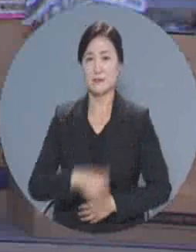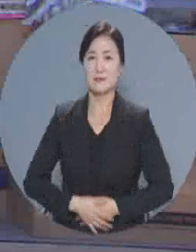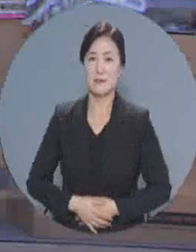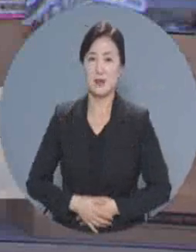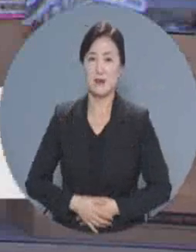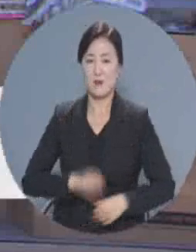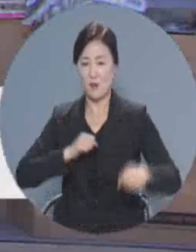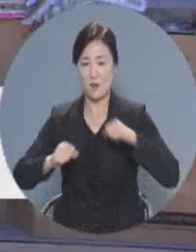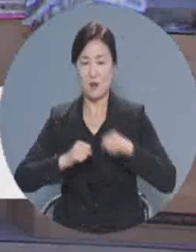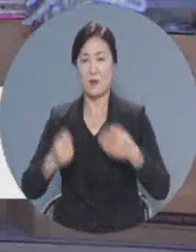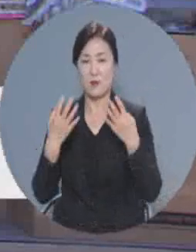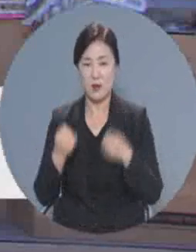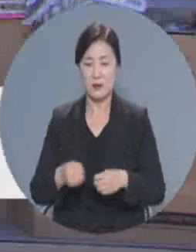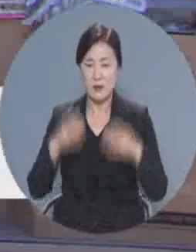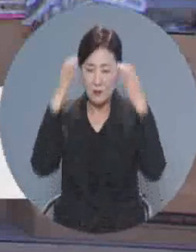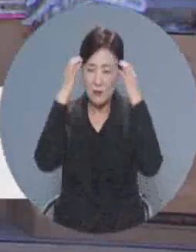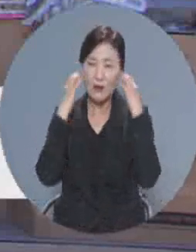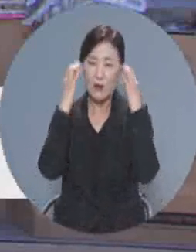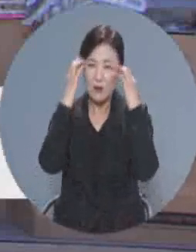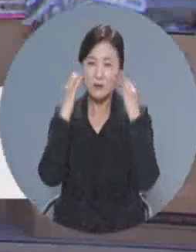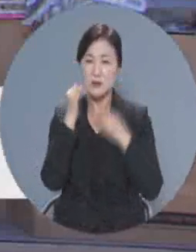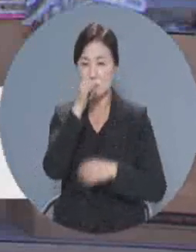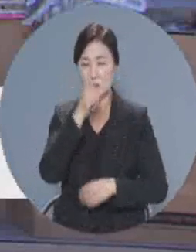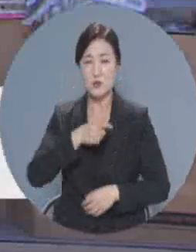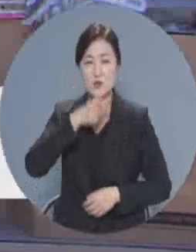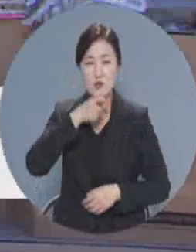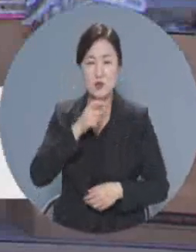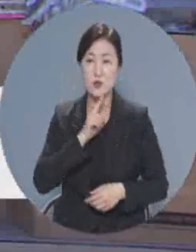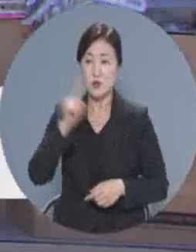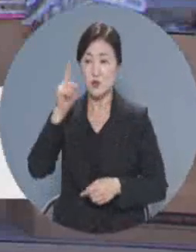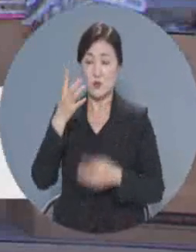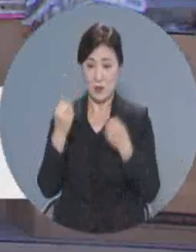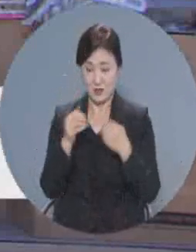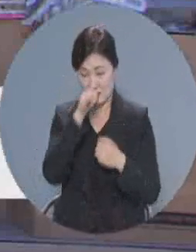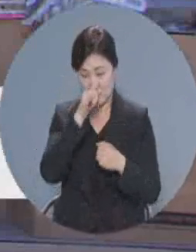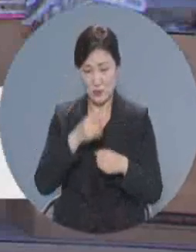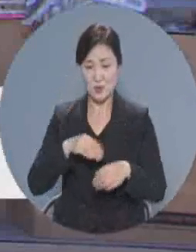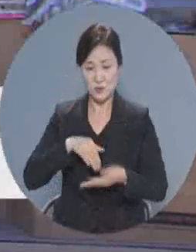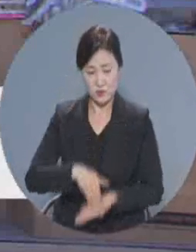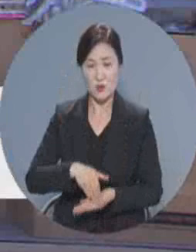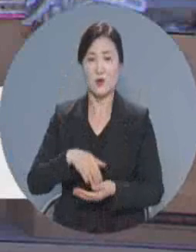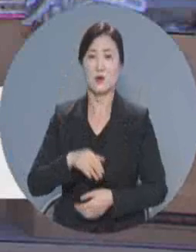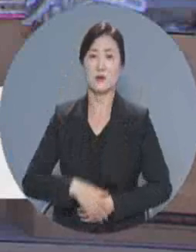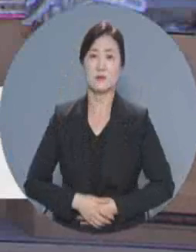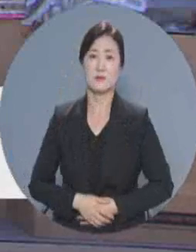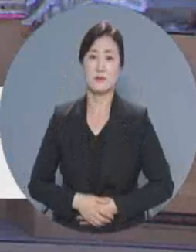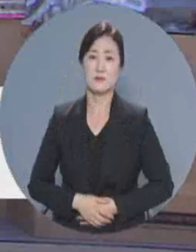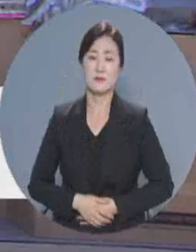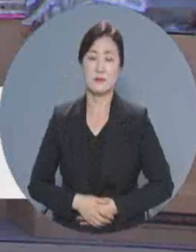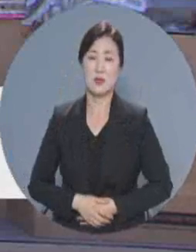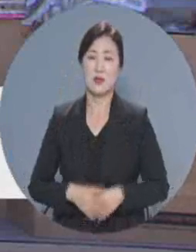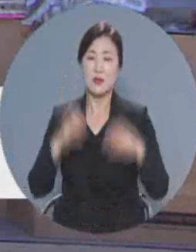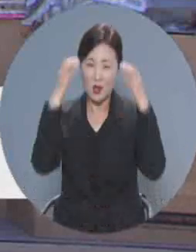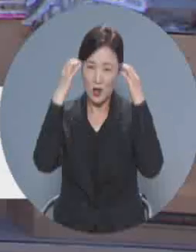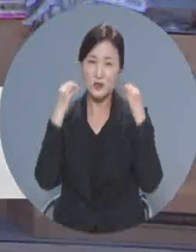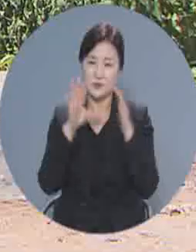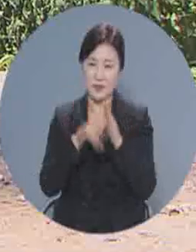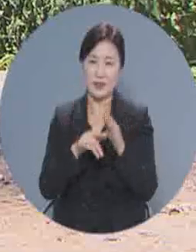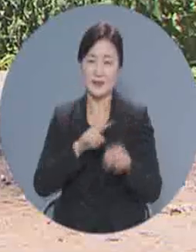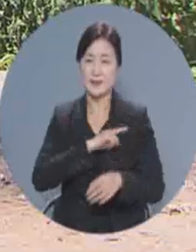소비량도 많고 땀도 많이 나고 물을 많이 식힙니다. 짐들도 굉장히 무겁기 때문에. 그래서 아무래도 여름이 좀 힘들지